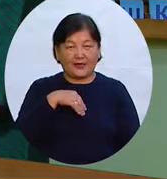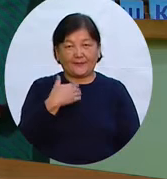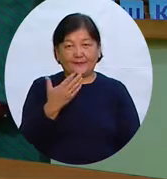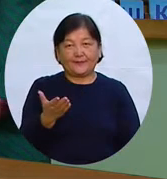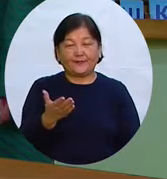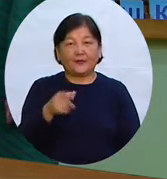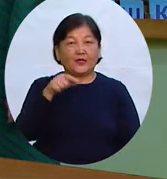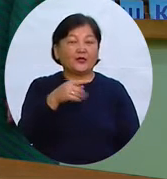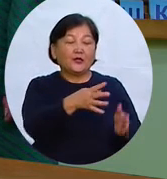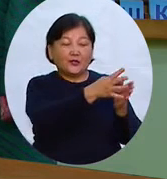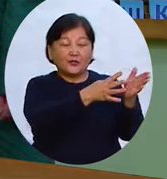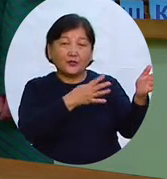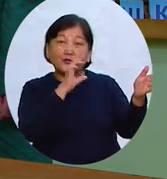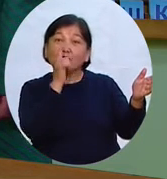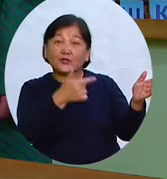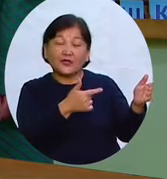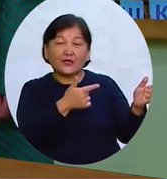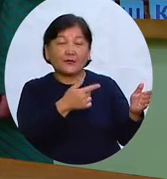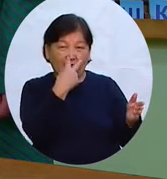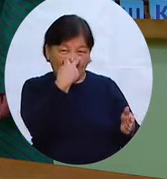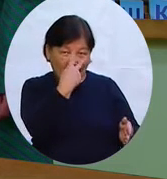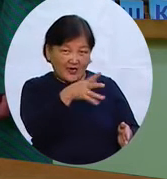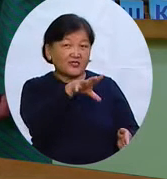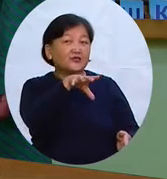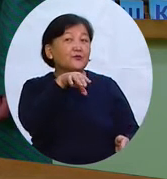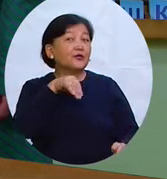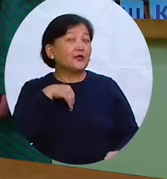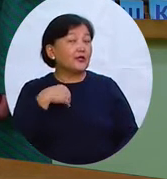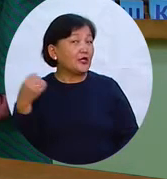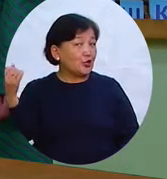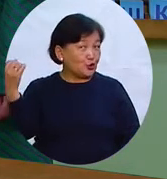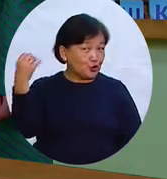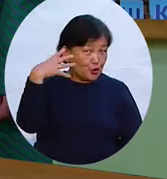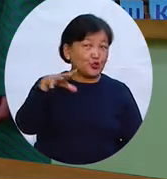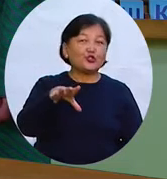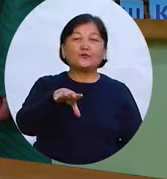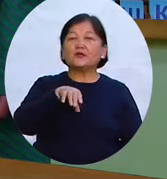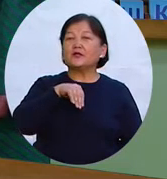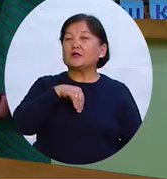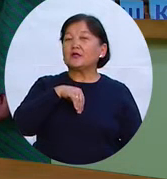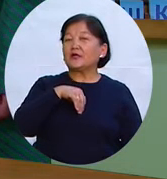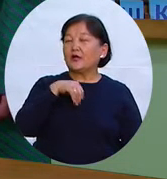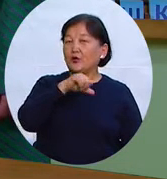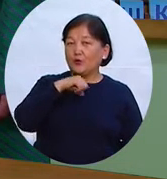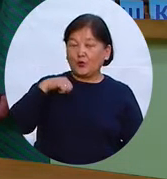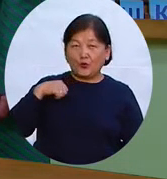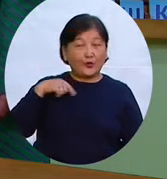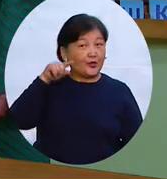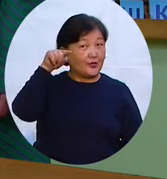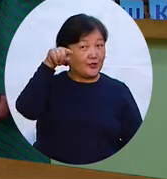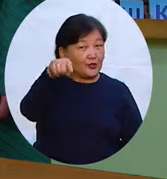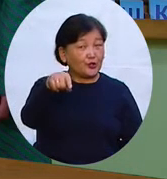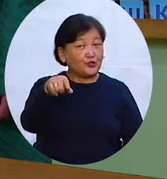За энэ шүлгийг бид нар харж мэдэрлээ, сонсож мэдэрлээ, хүртэж мэдрэлээ, тийм